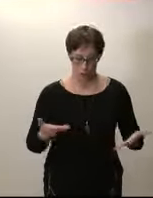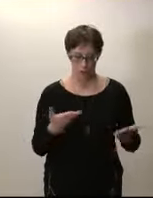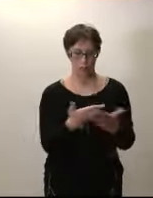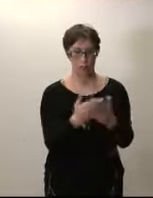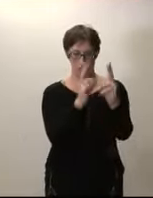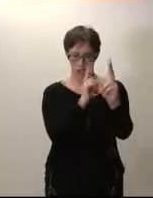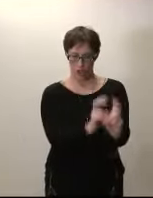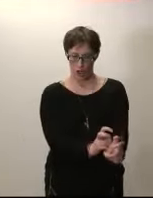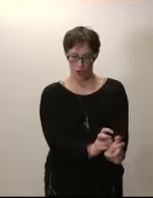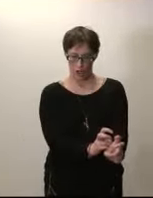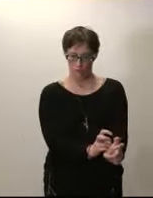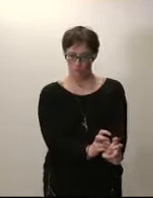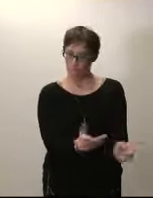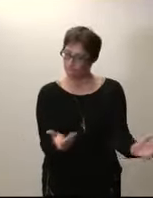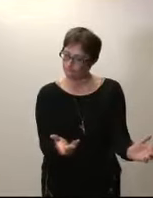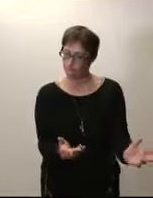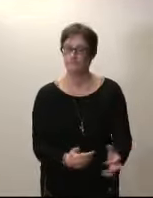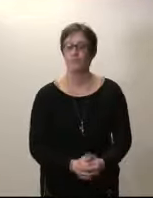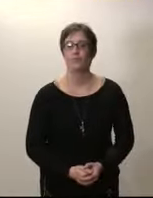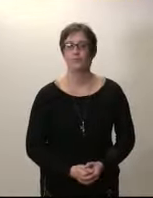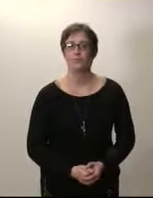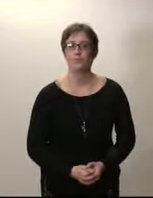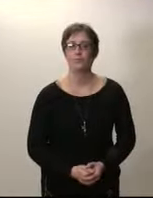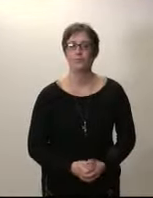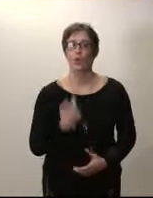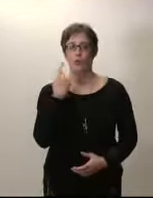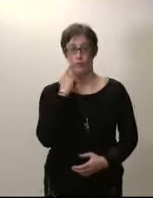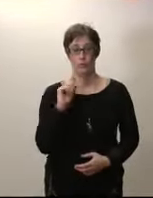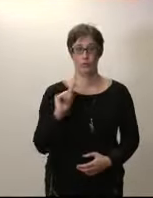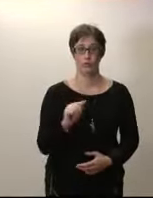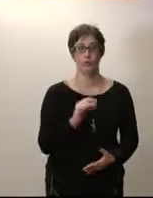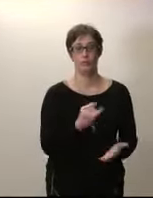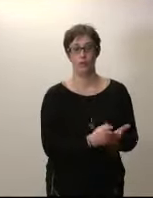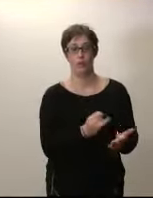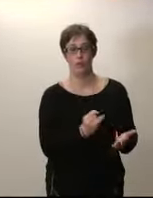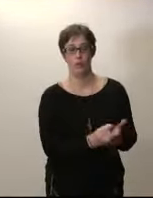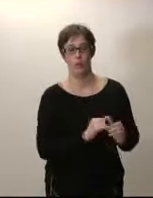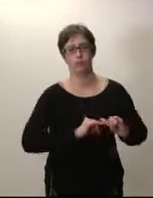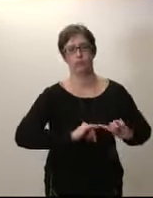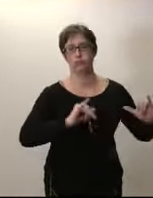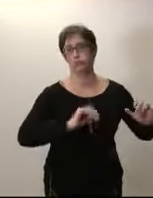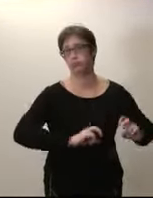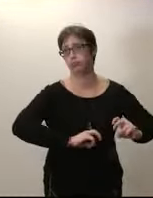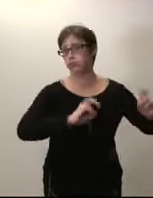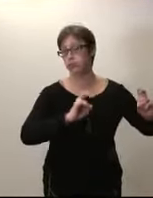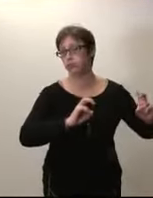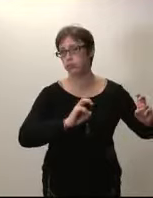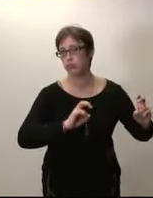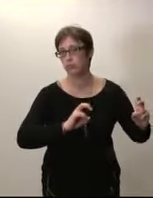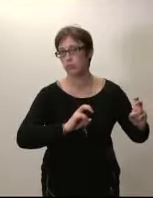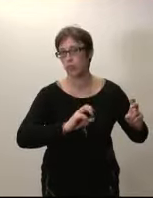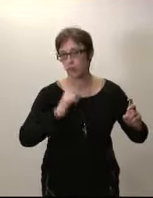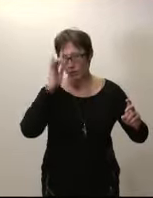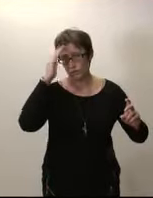qu'en réalité, vous augmentez la fiscalité locale dans cette proportion totalement extravagante. Vous ne vous rendez pas compte de ce que cela